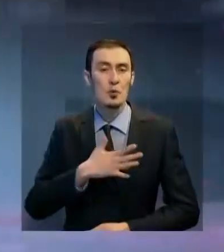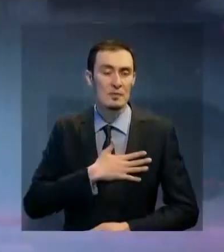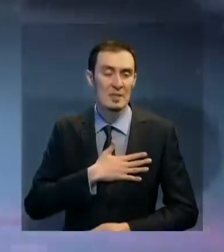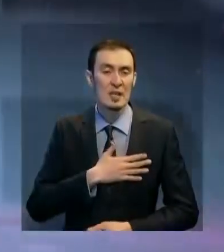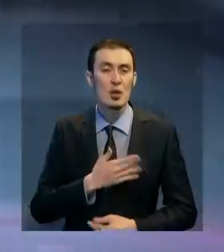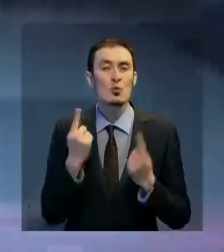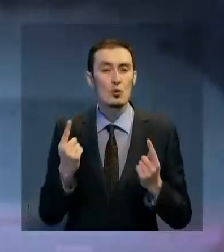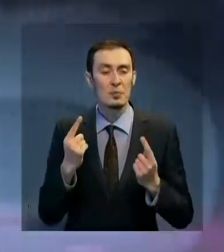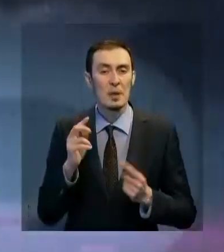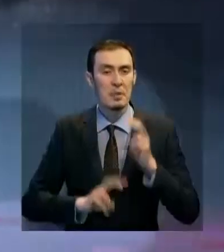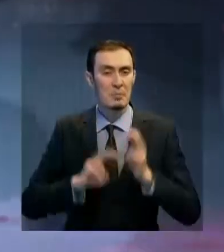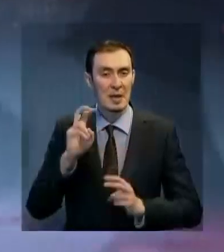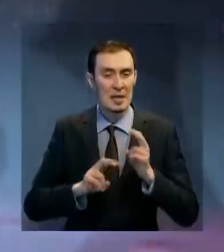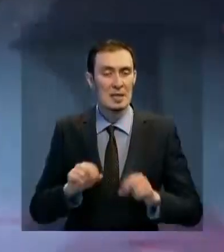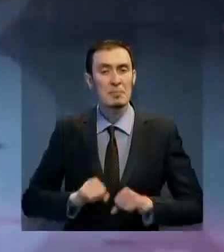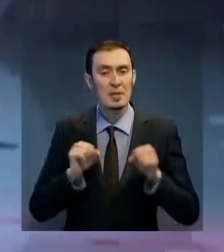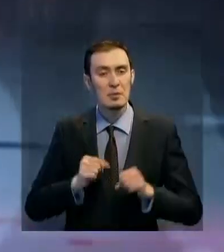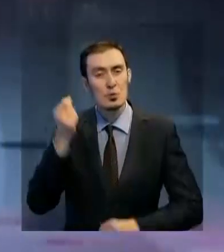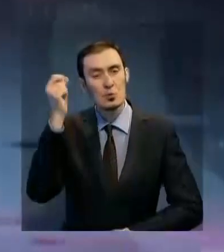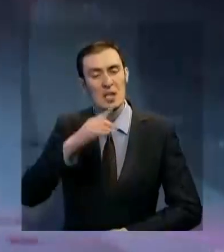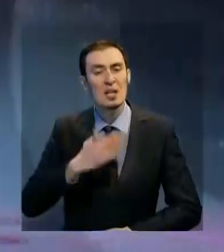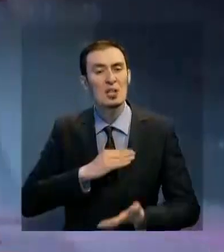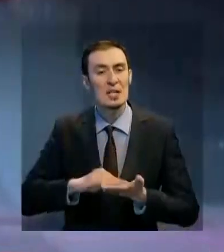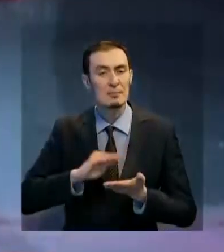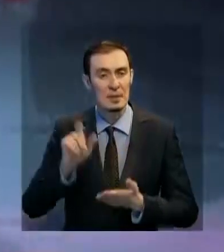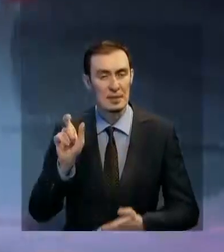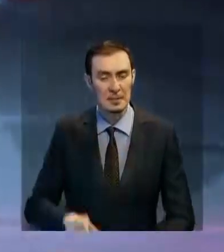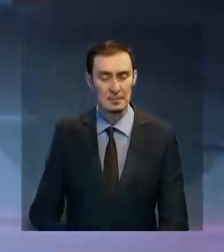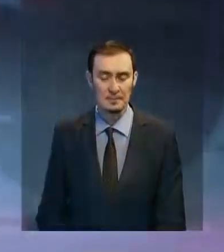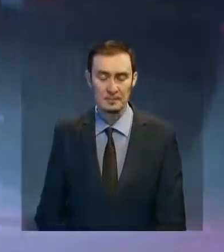собственности стратегических предприятий пытался разобраться Вячеслав Ветлугин.